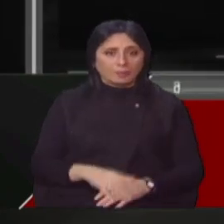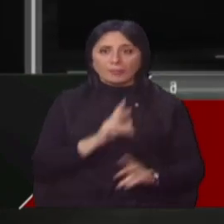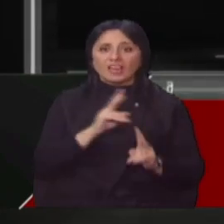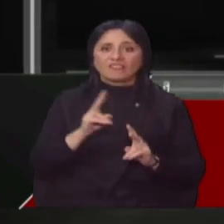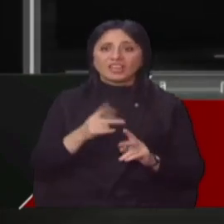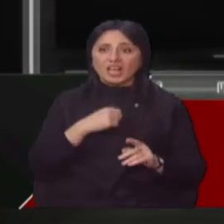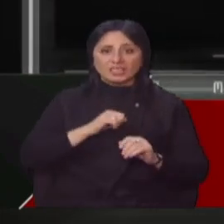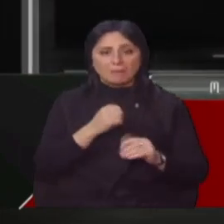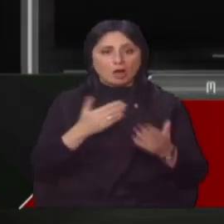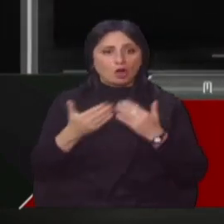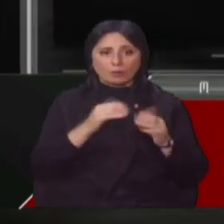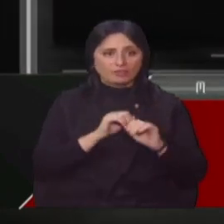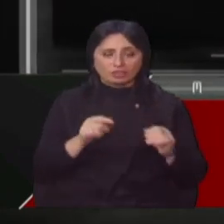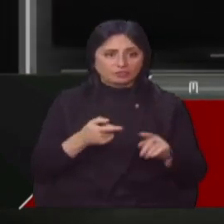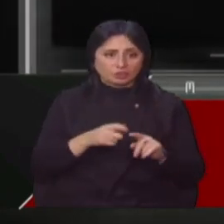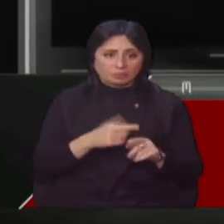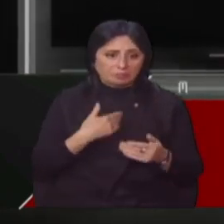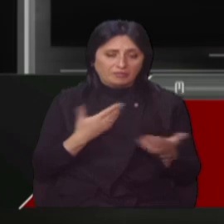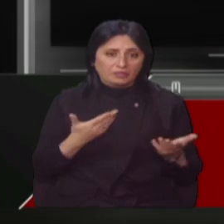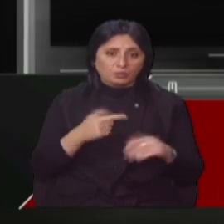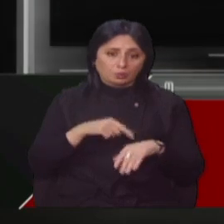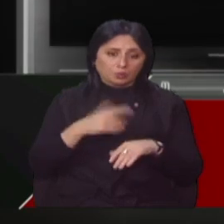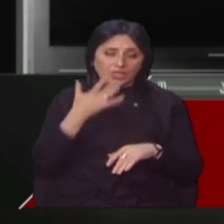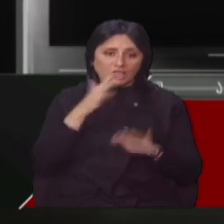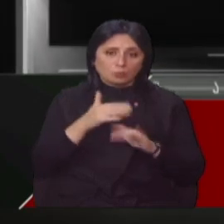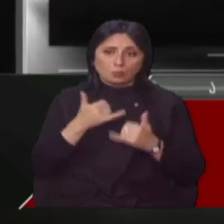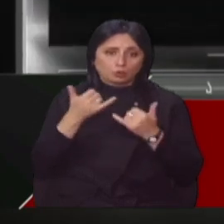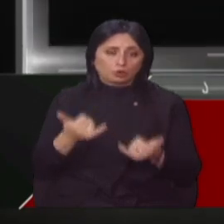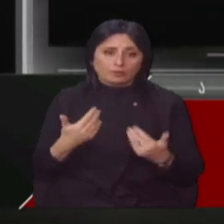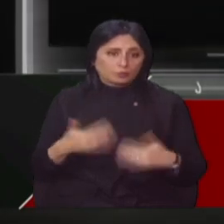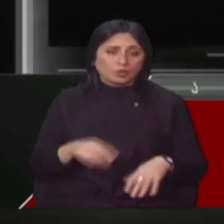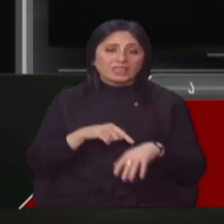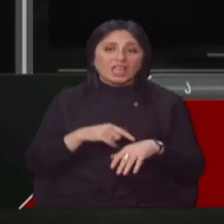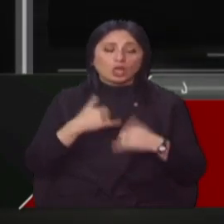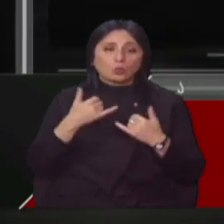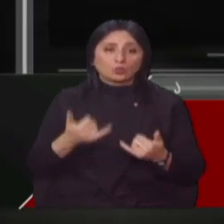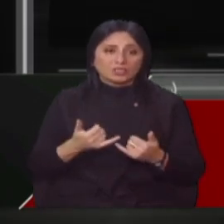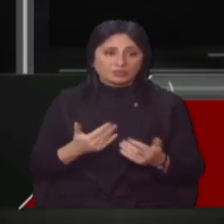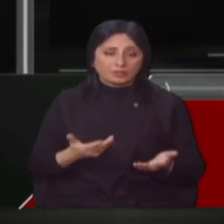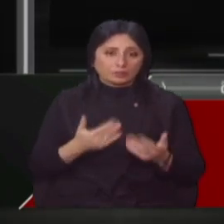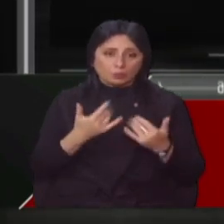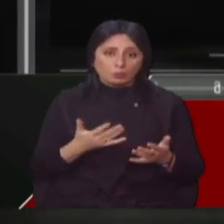ვიღაცას თანაუგზნობდა, საკვირველია, მე თანაუგზნობ ნაციონალურ მოძრაობას, აღაში და თვითონ თანაუგზნობ